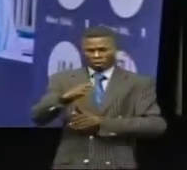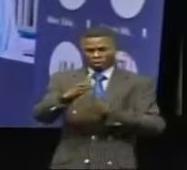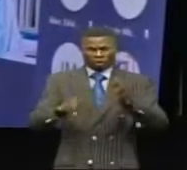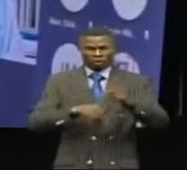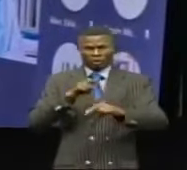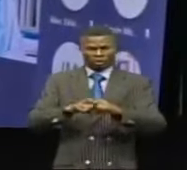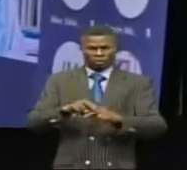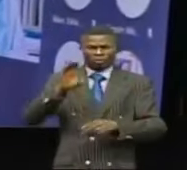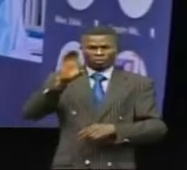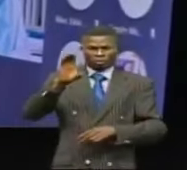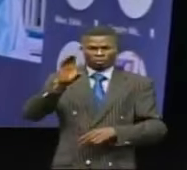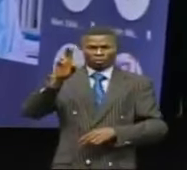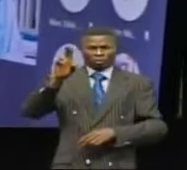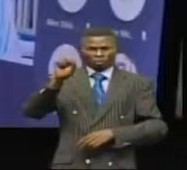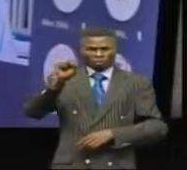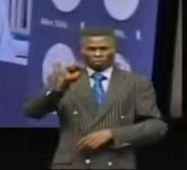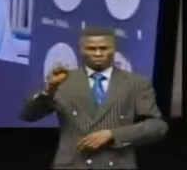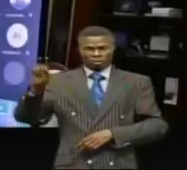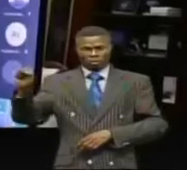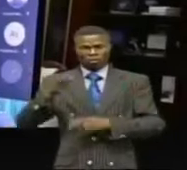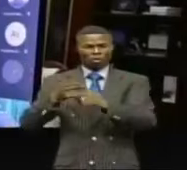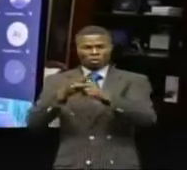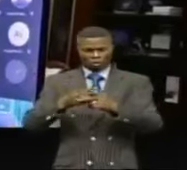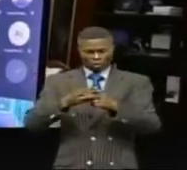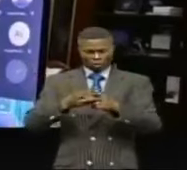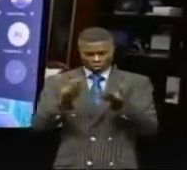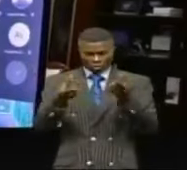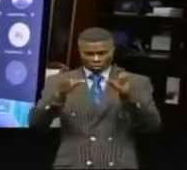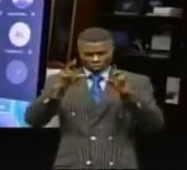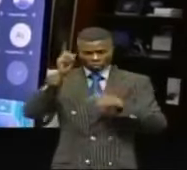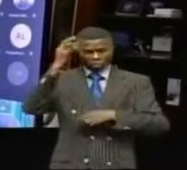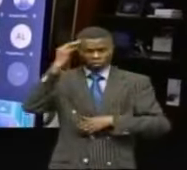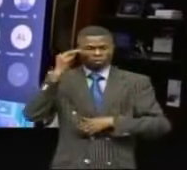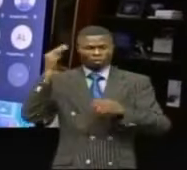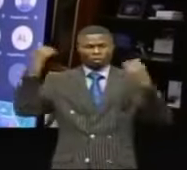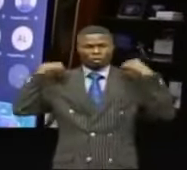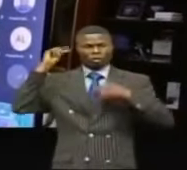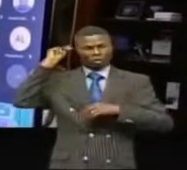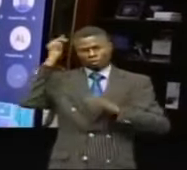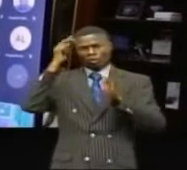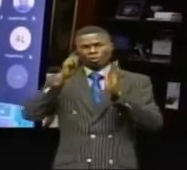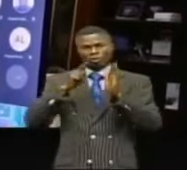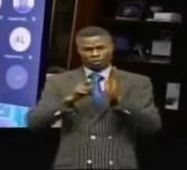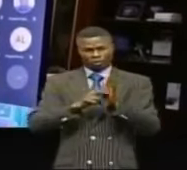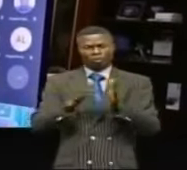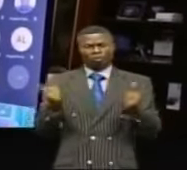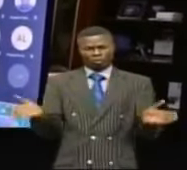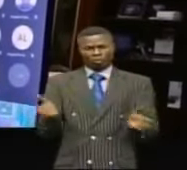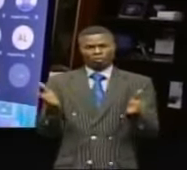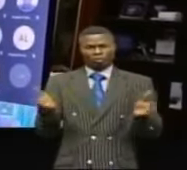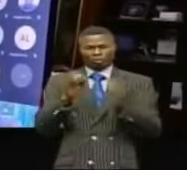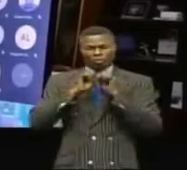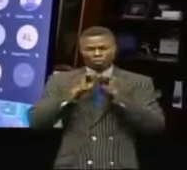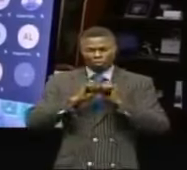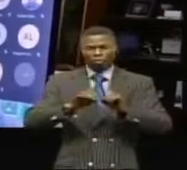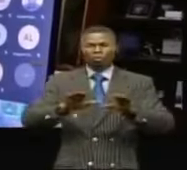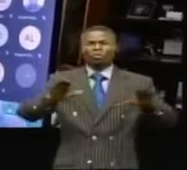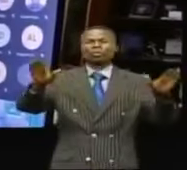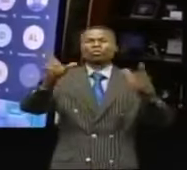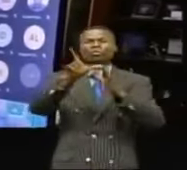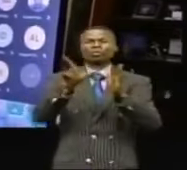de sécurité sociale, sous la supervision du Premier ministre chef du gouvernement, de renforcer la vulgarisation de la loi